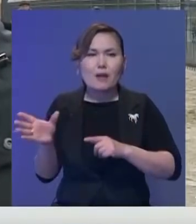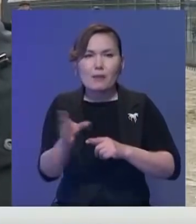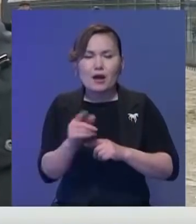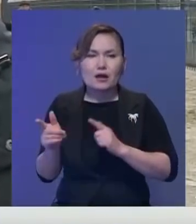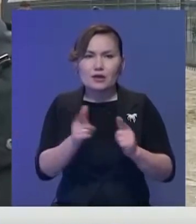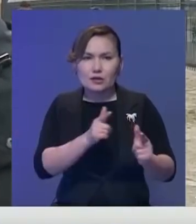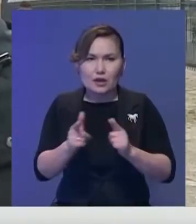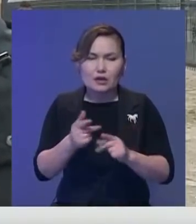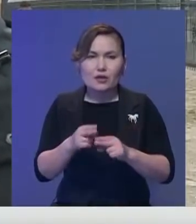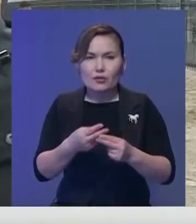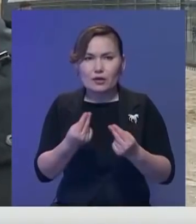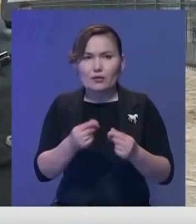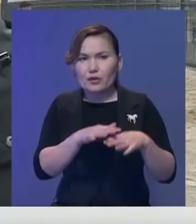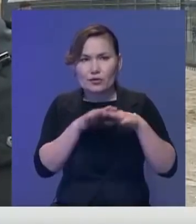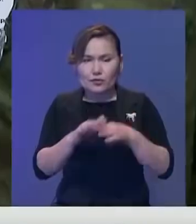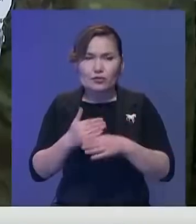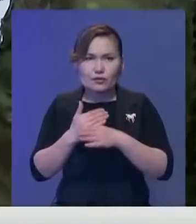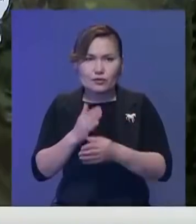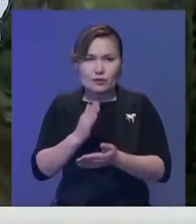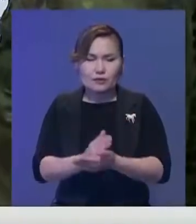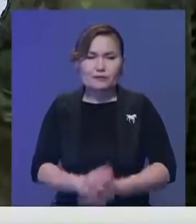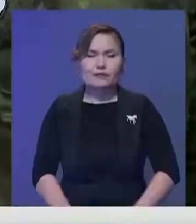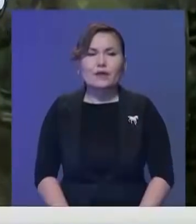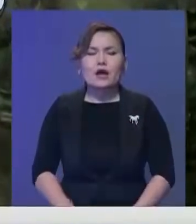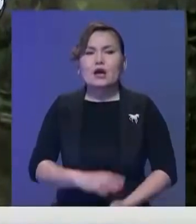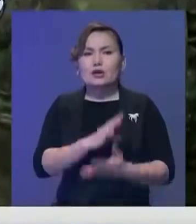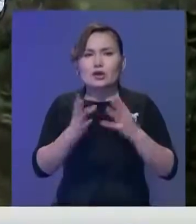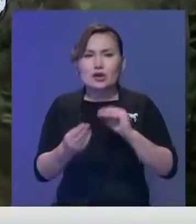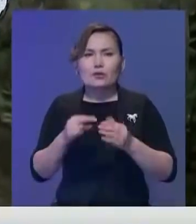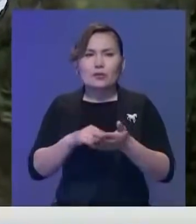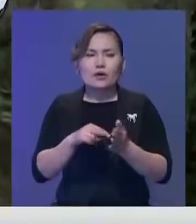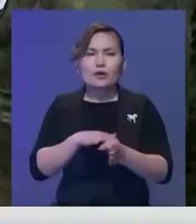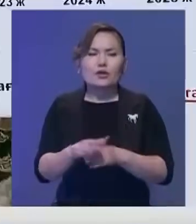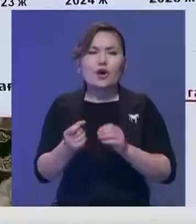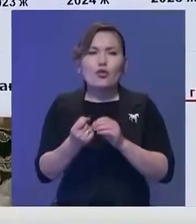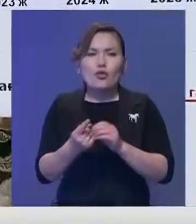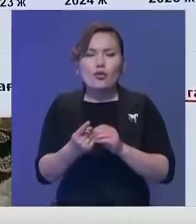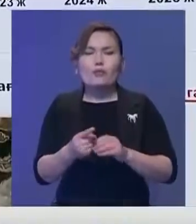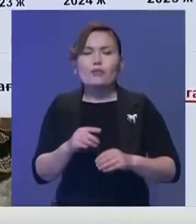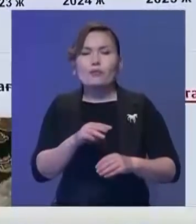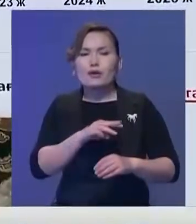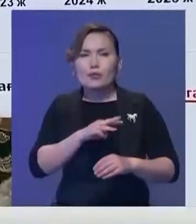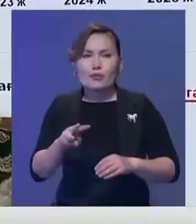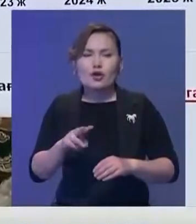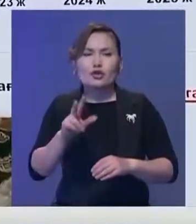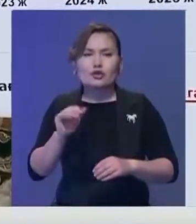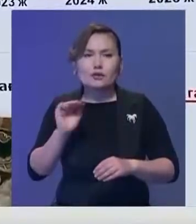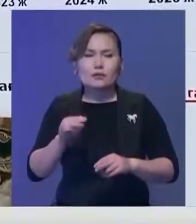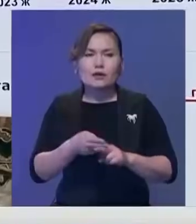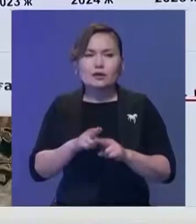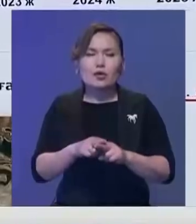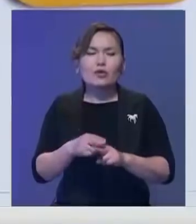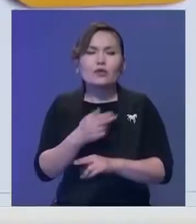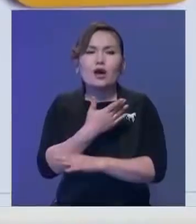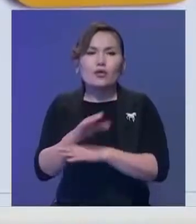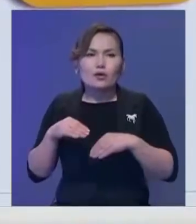со Арал теңізінің ұлтанында қазір жұмыстарды атқарып жатыр. Жалпы биылғы жоспар бойынша 11 миллион 300 мың, келесі жылы 41 миллион түп сексеуіл